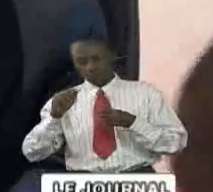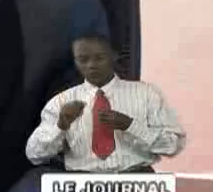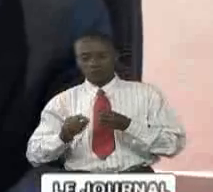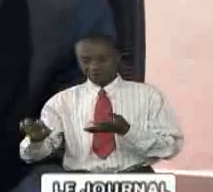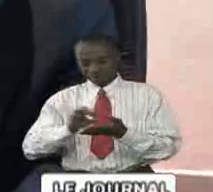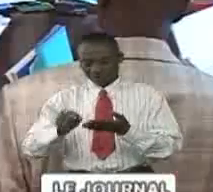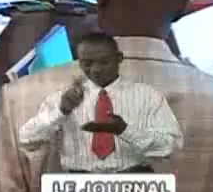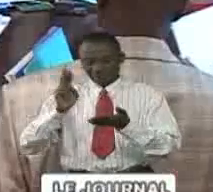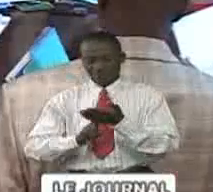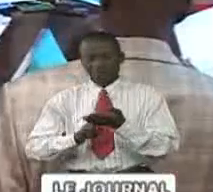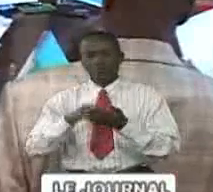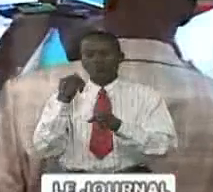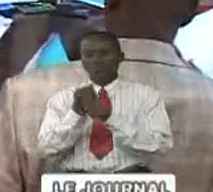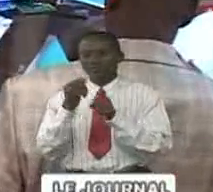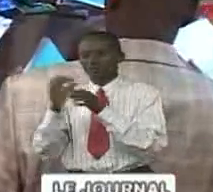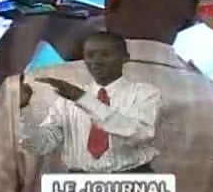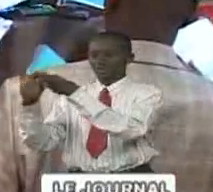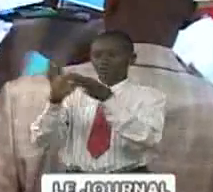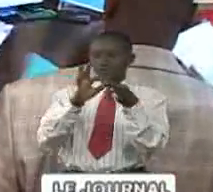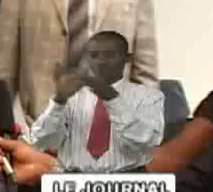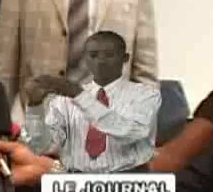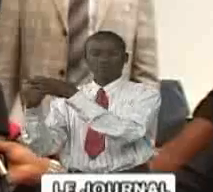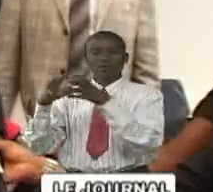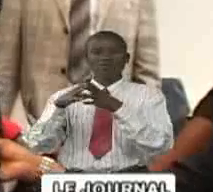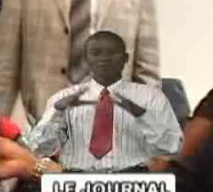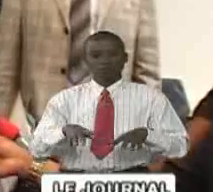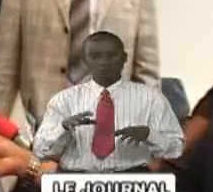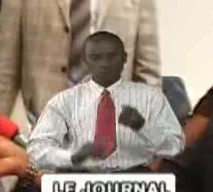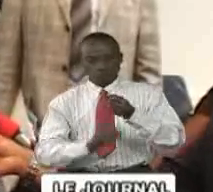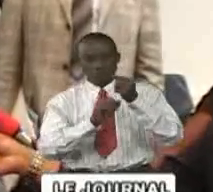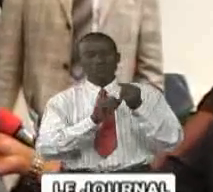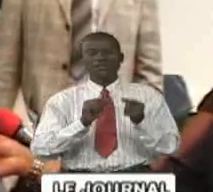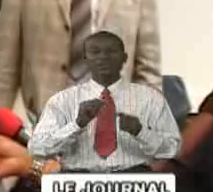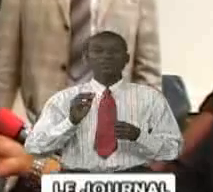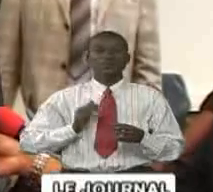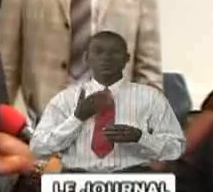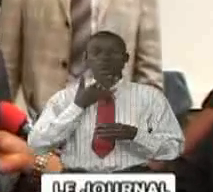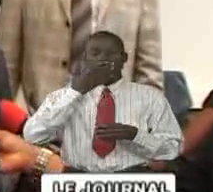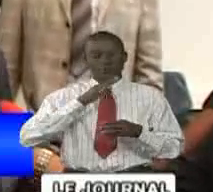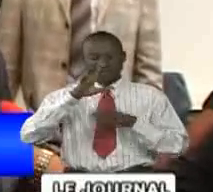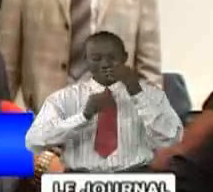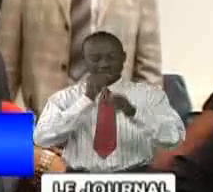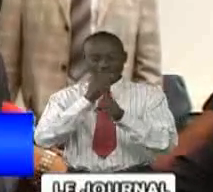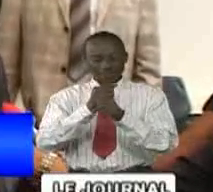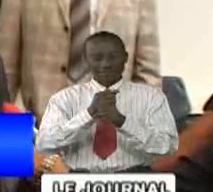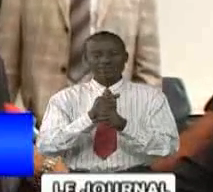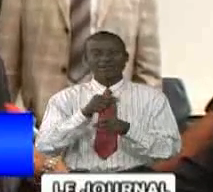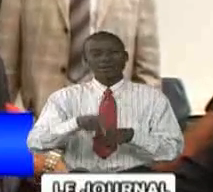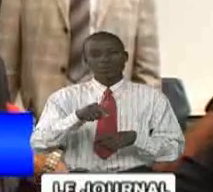de partenariat. Toujours le ministre de la Santé a présenté un programme